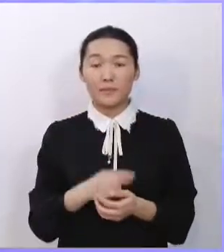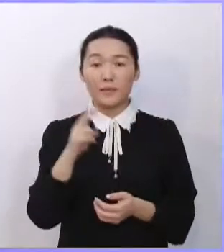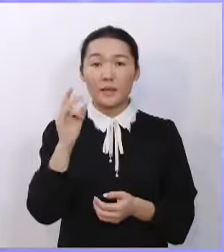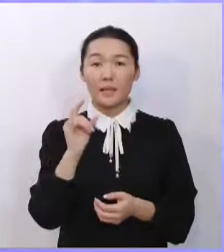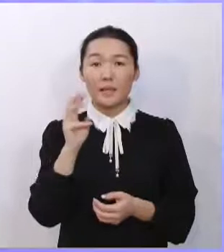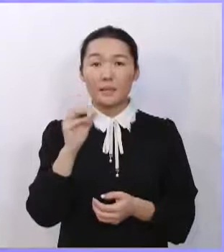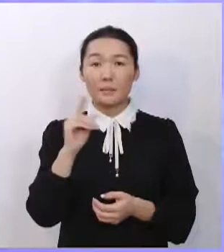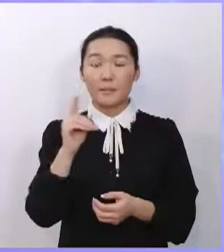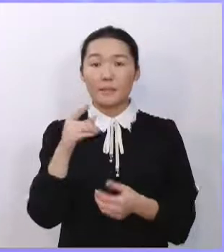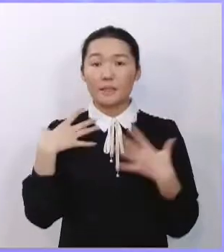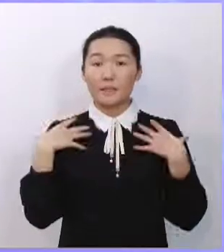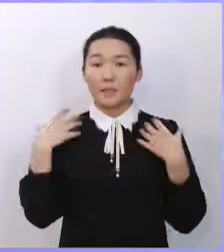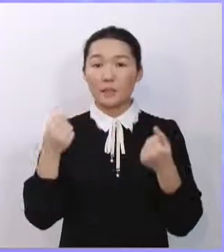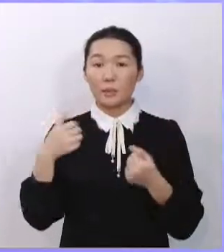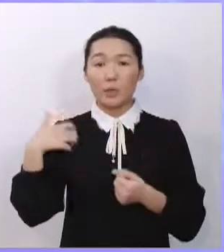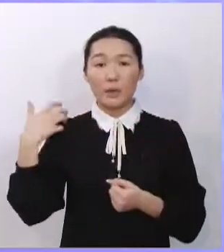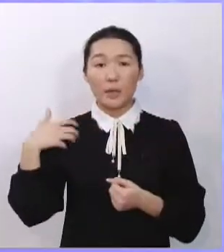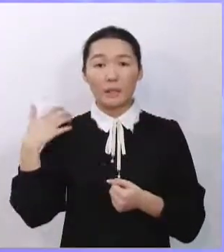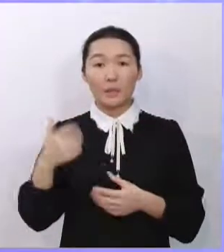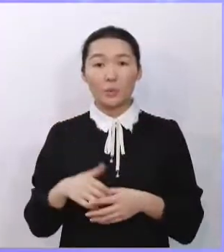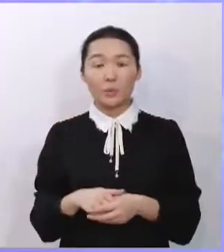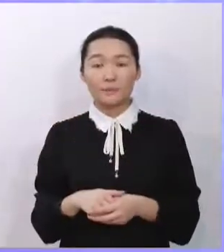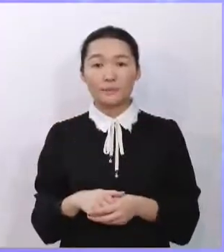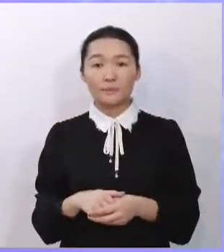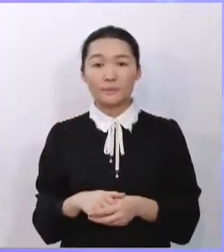Кымыз ден соолукка пайдалуу.